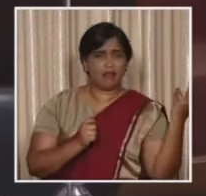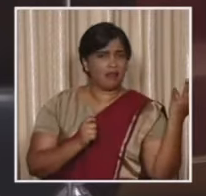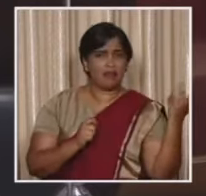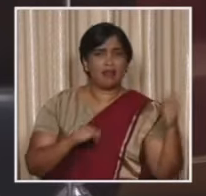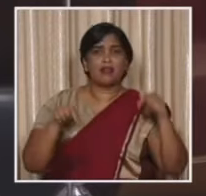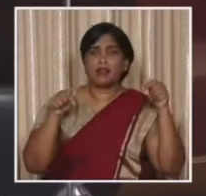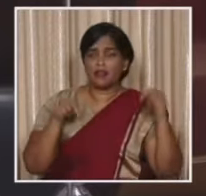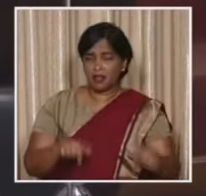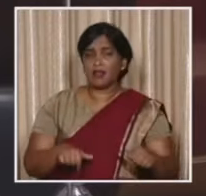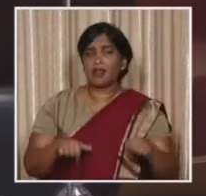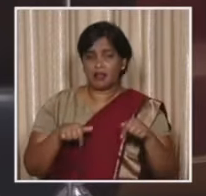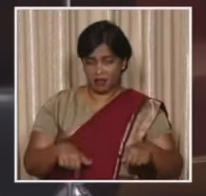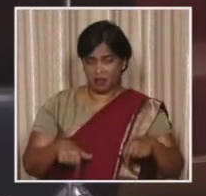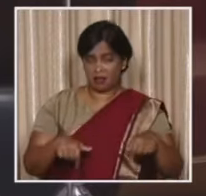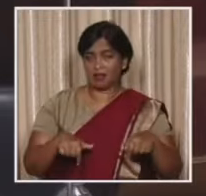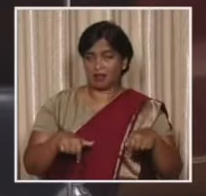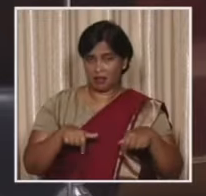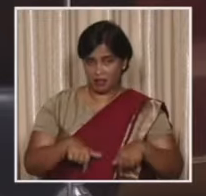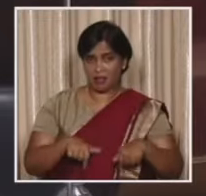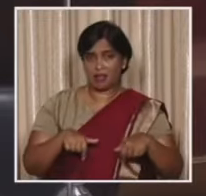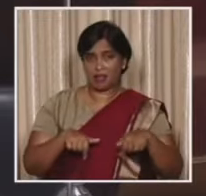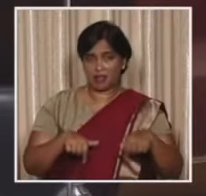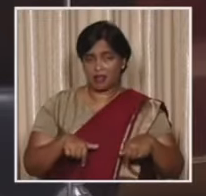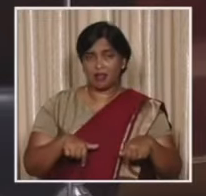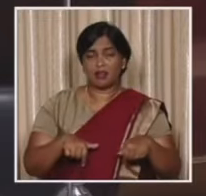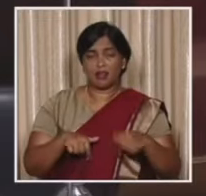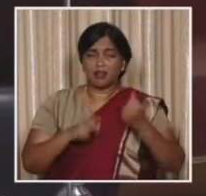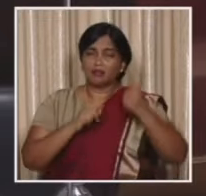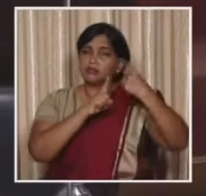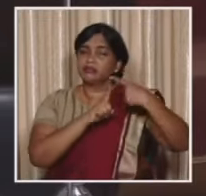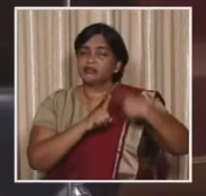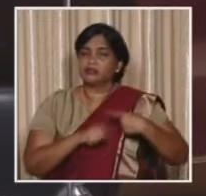අදට ගෙවන්න අද අපි අදට කරන් හැදුවොත්